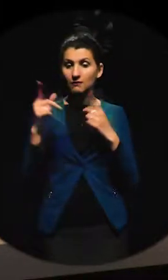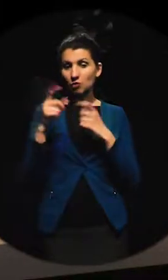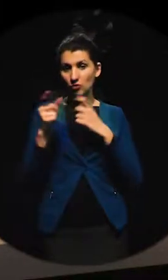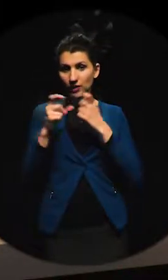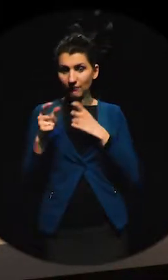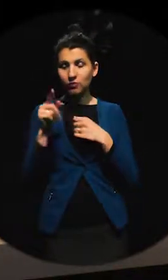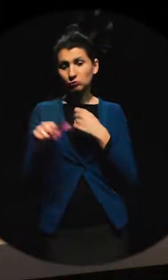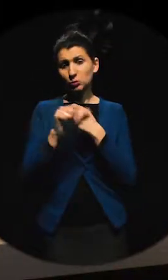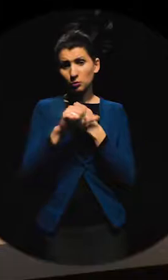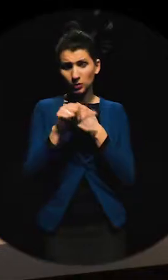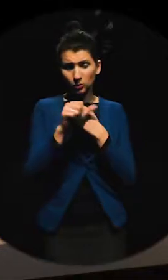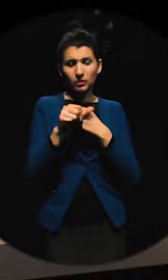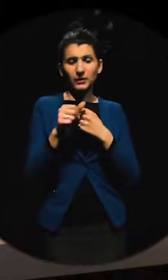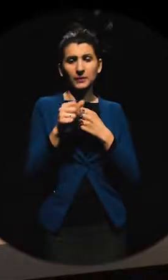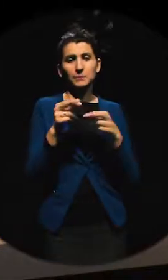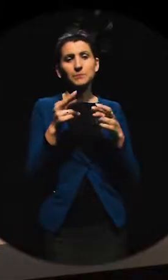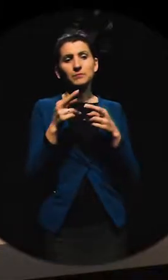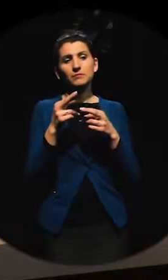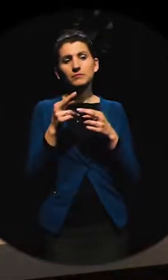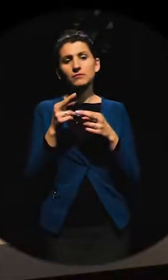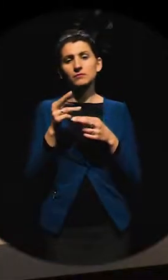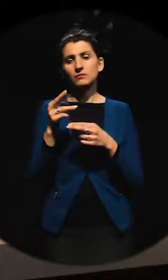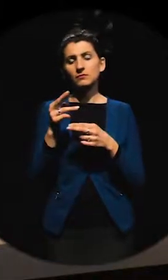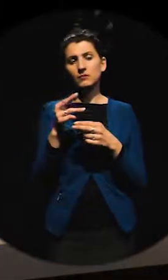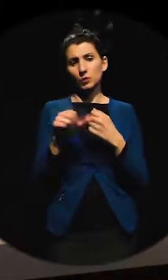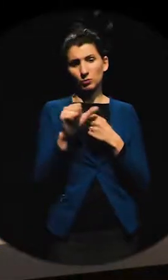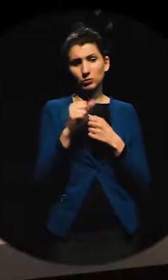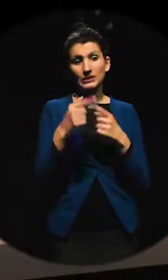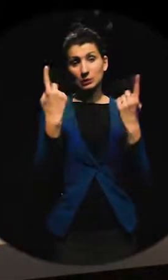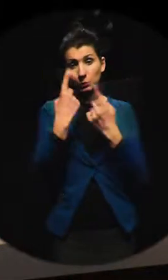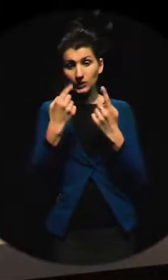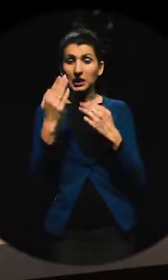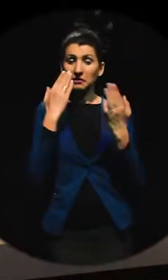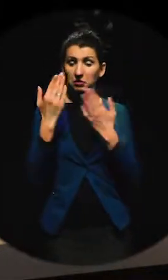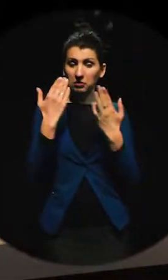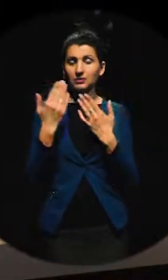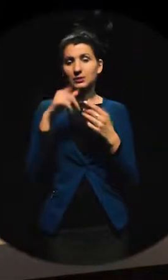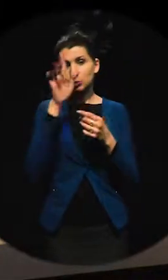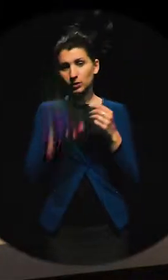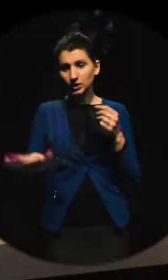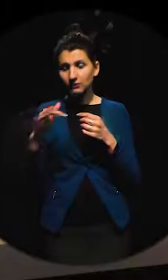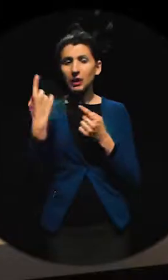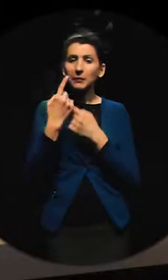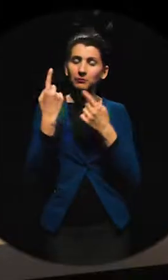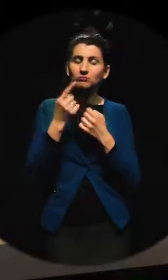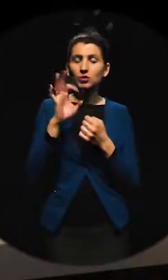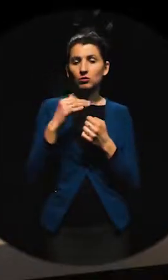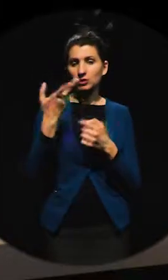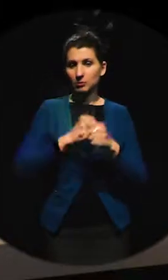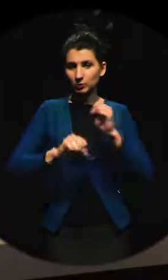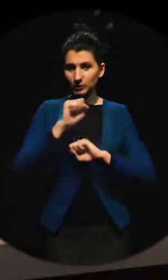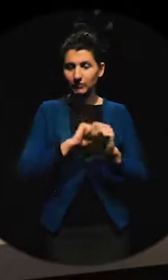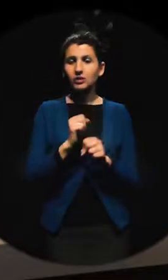dokumentuje, jak Ewelina wspominała, Tom Olin był również opiekunem socjalnym